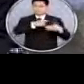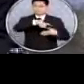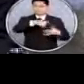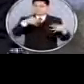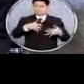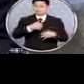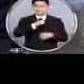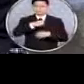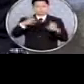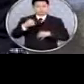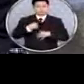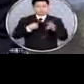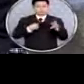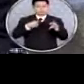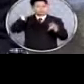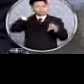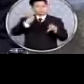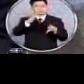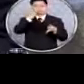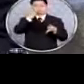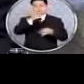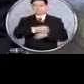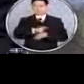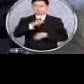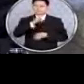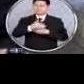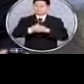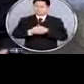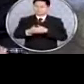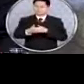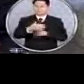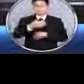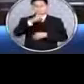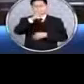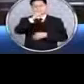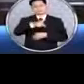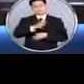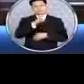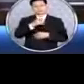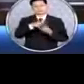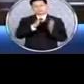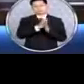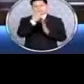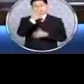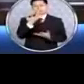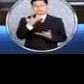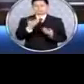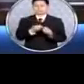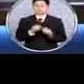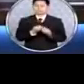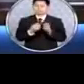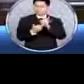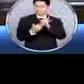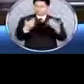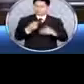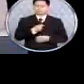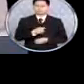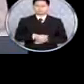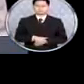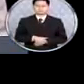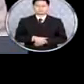这个台湾共识没有人知道是什么，所以他可以说这是个程序，可是这个程序没有人了解啊，到底是什么，他应该讲清楚才